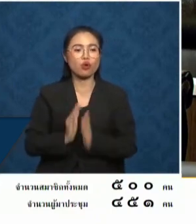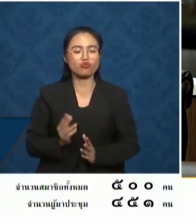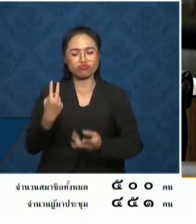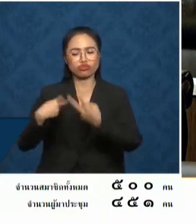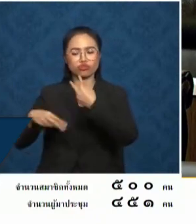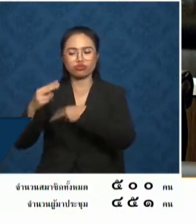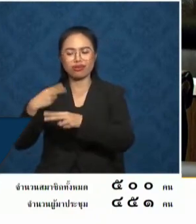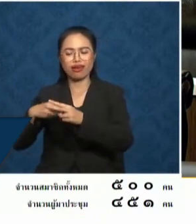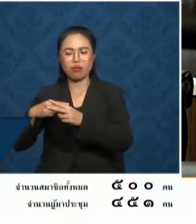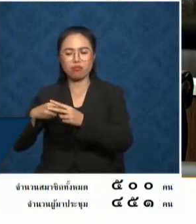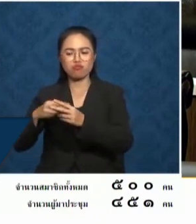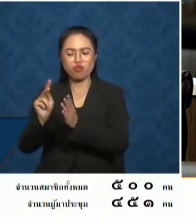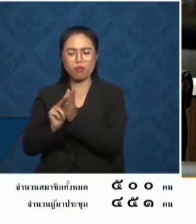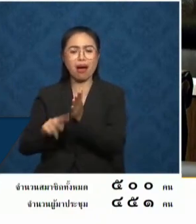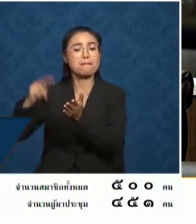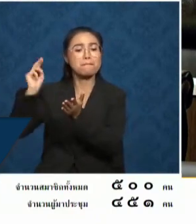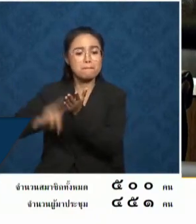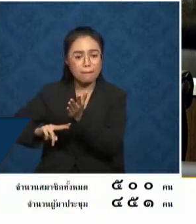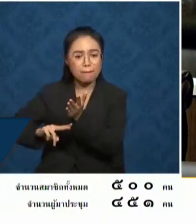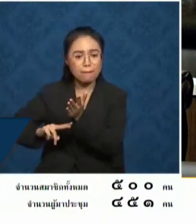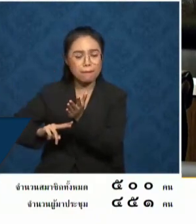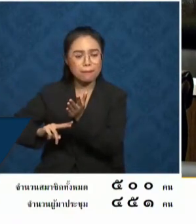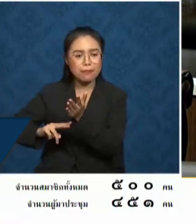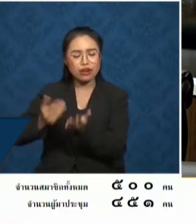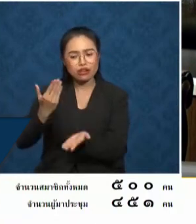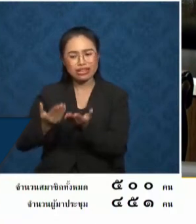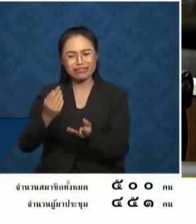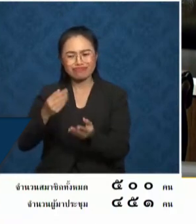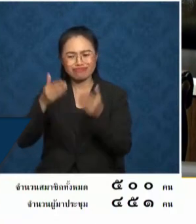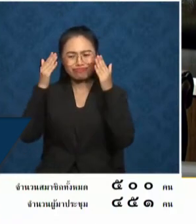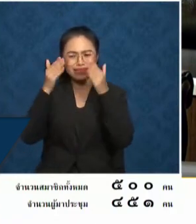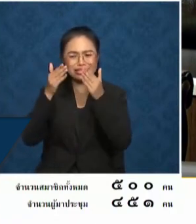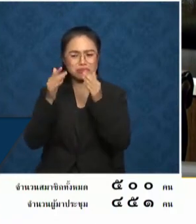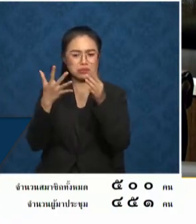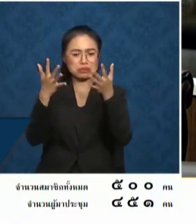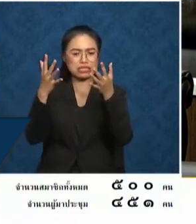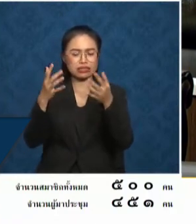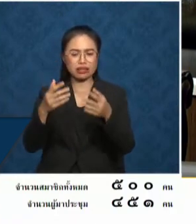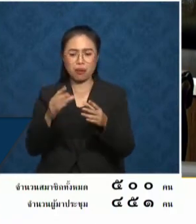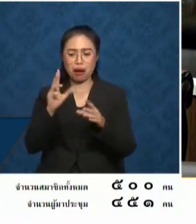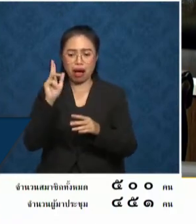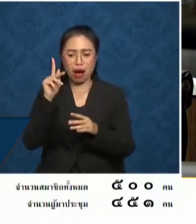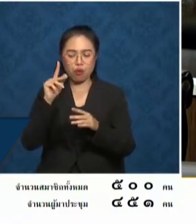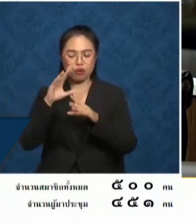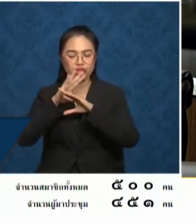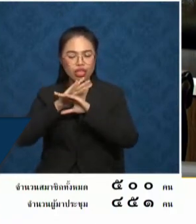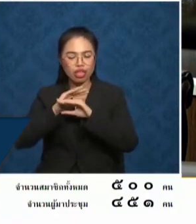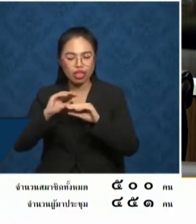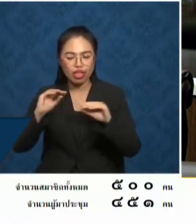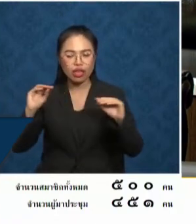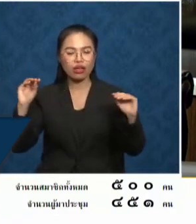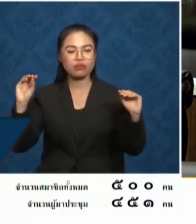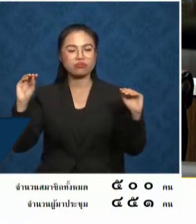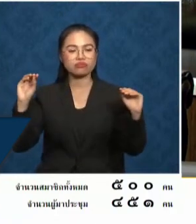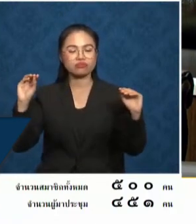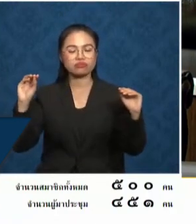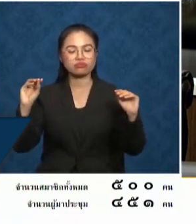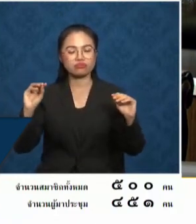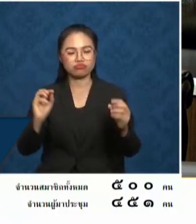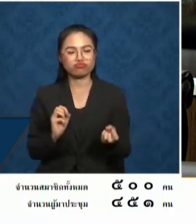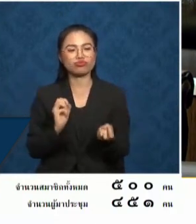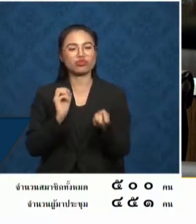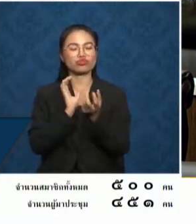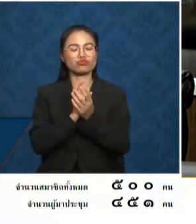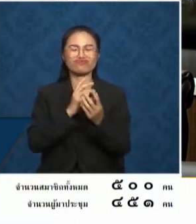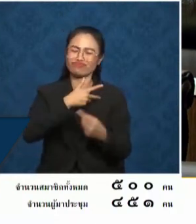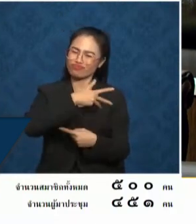ปรับหรือดูคำว่าไม่เจตนาแล้วก็เงียบๆไปเหรอครับสิ่งเหล่านี้กระทบต่อ